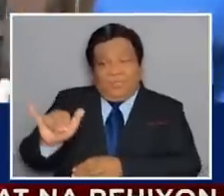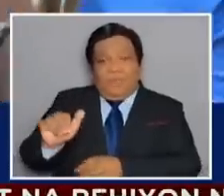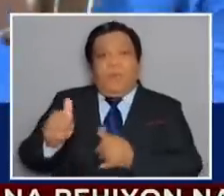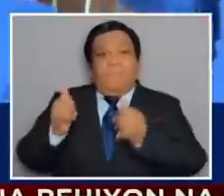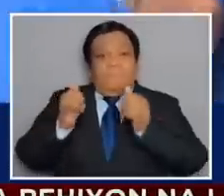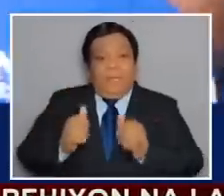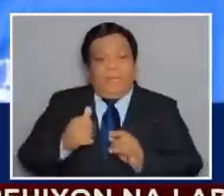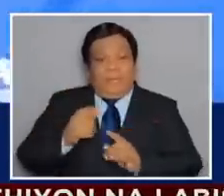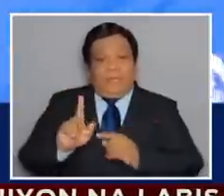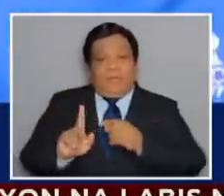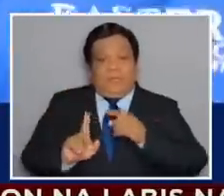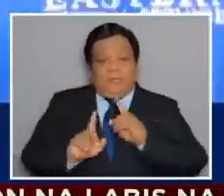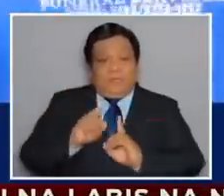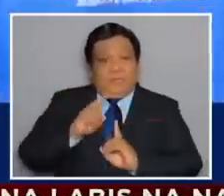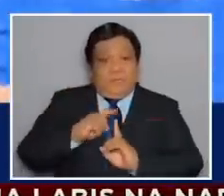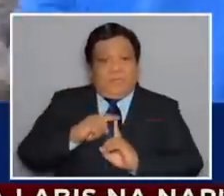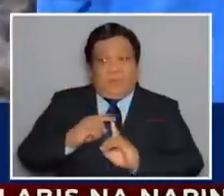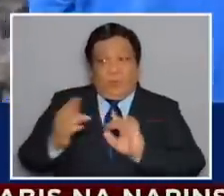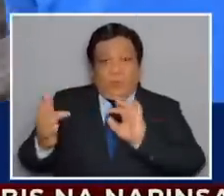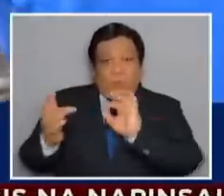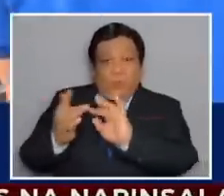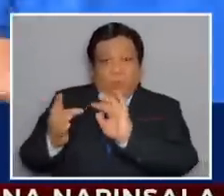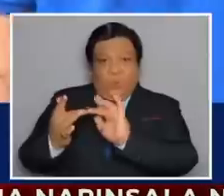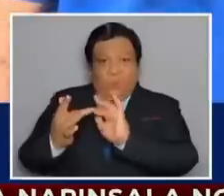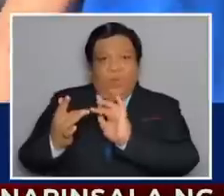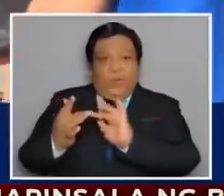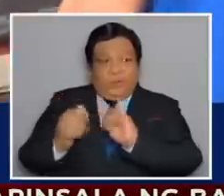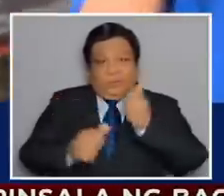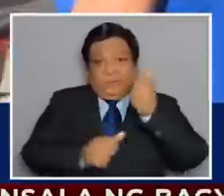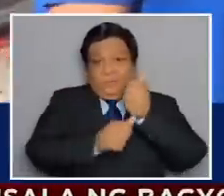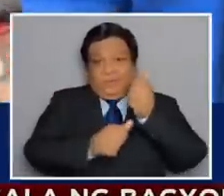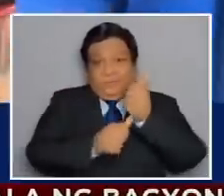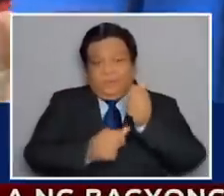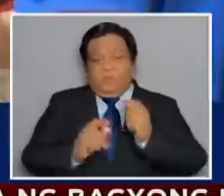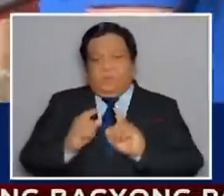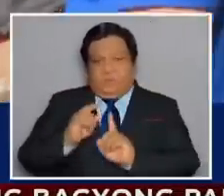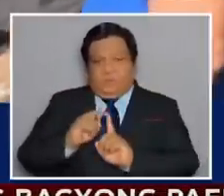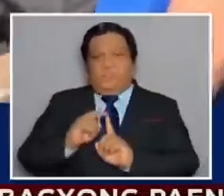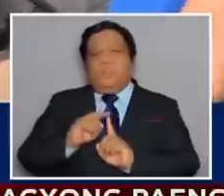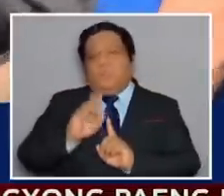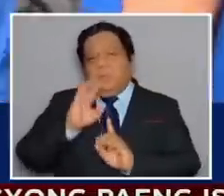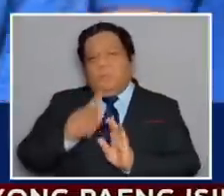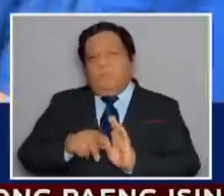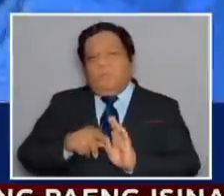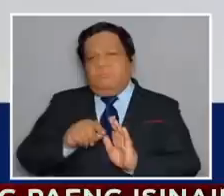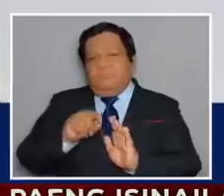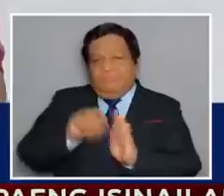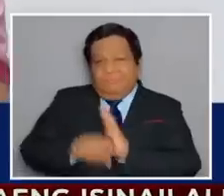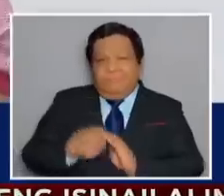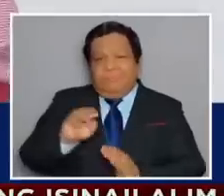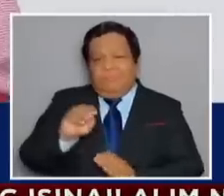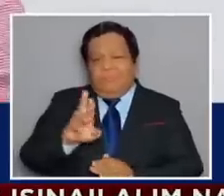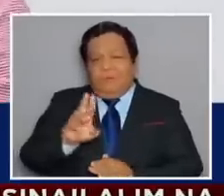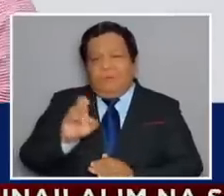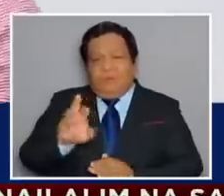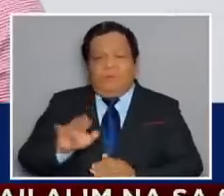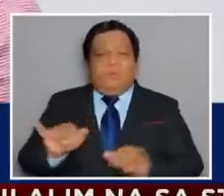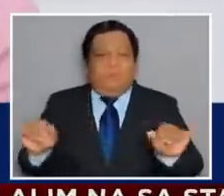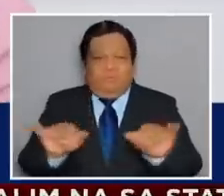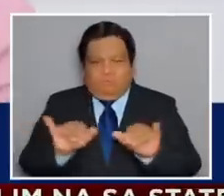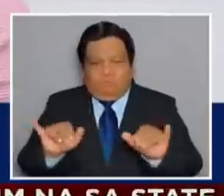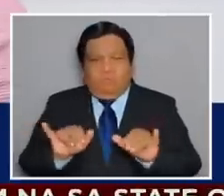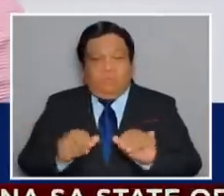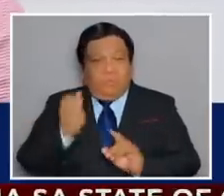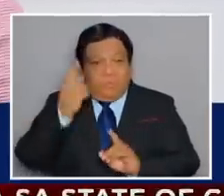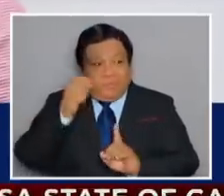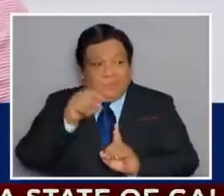si Crisanto June Villamor. Natagpo ang walang malay sa loob mismo ng bilibid noong Oktubre 18 si Villamor. Ilang oras matapos